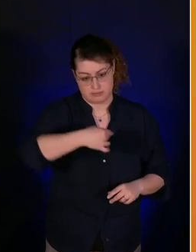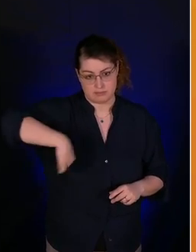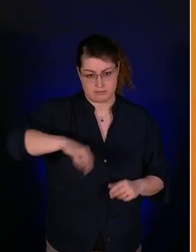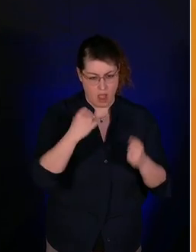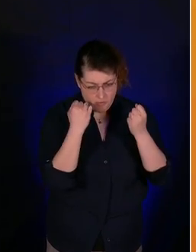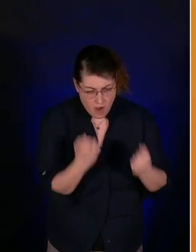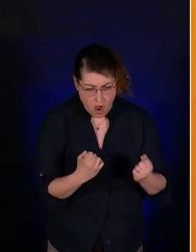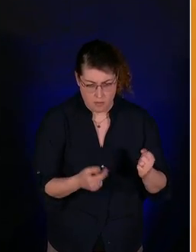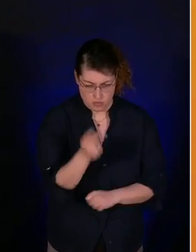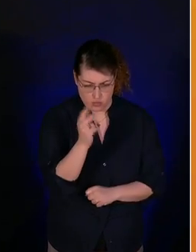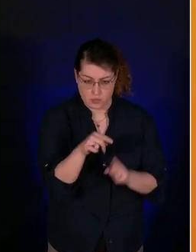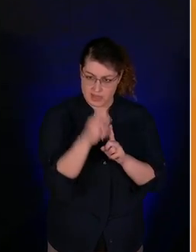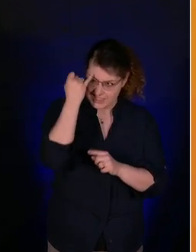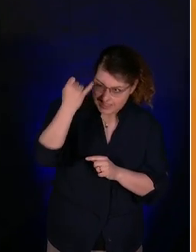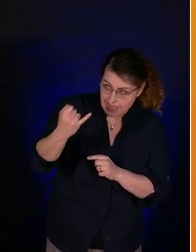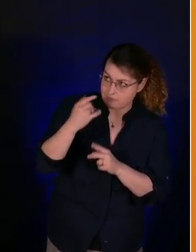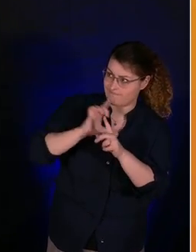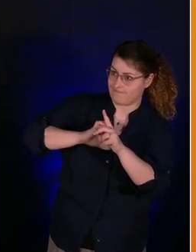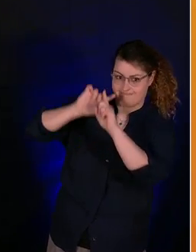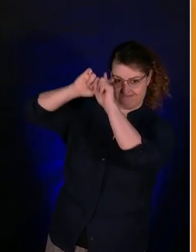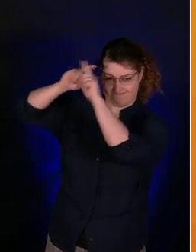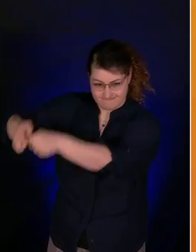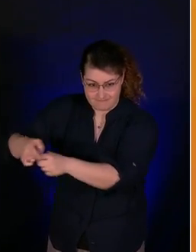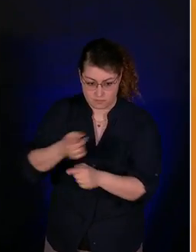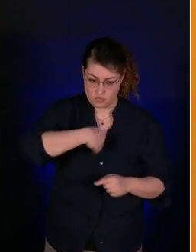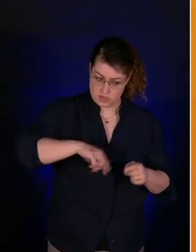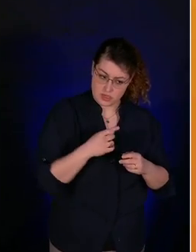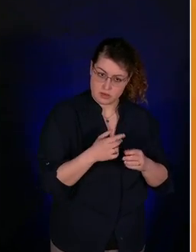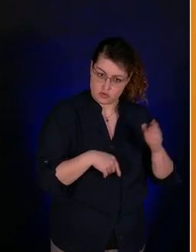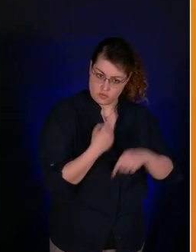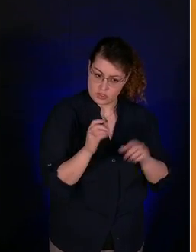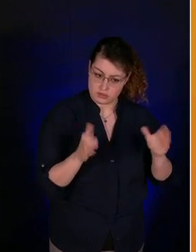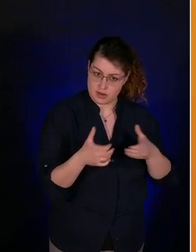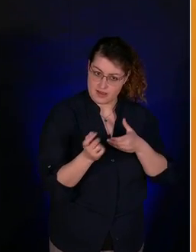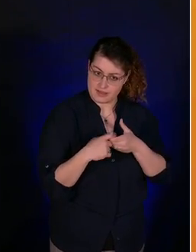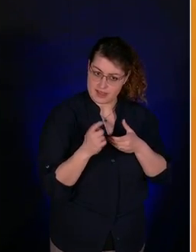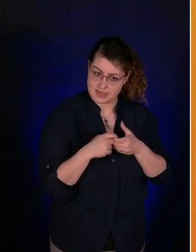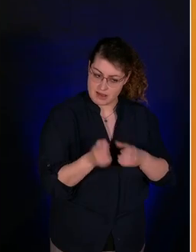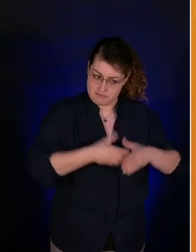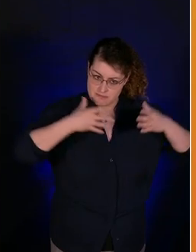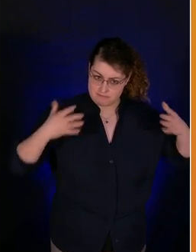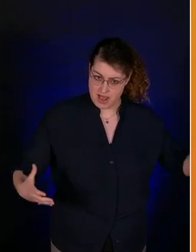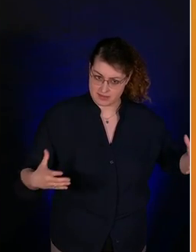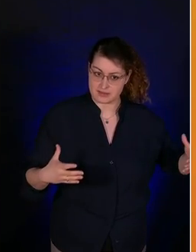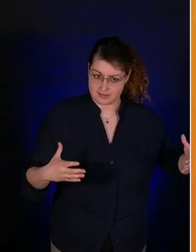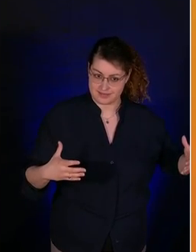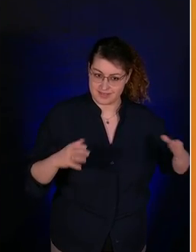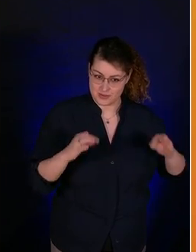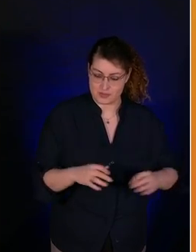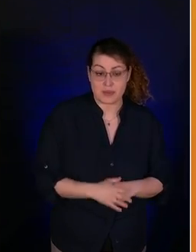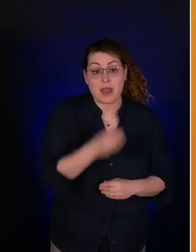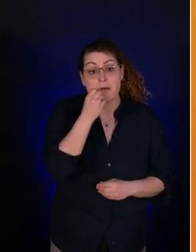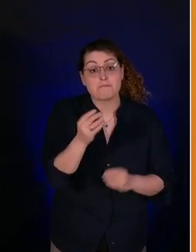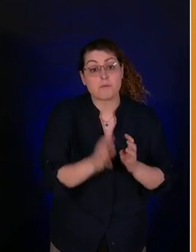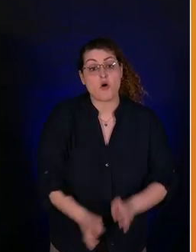et gagner la bataille des idées et être le syndicat de classe et de masse que nous sommes et que nous continuerons à être. Bon congrès